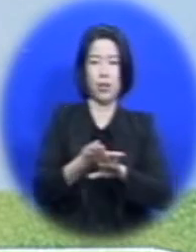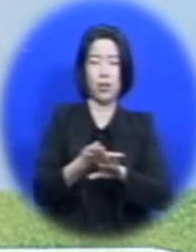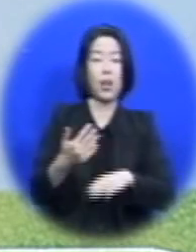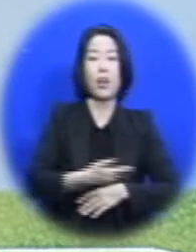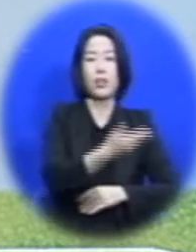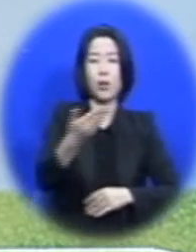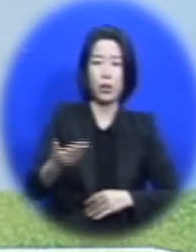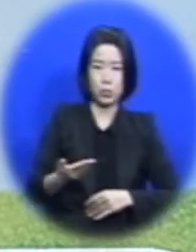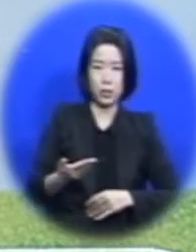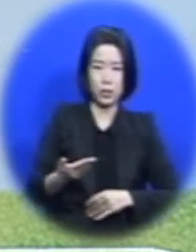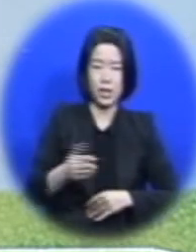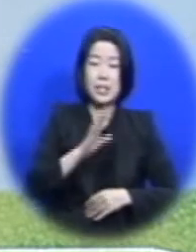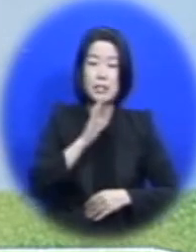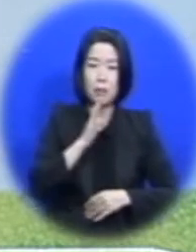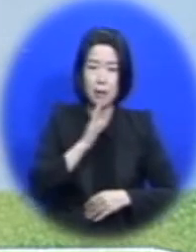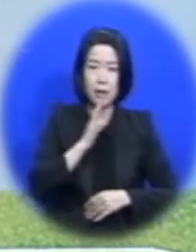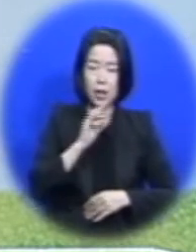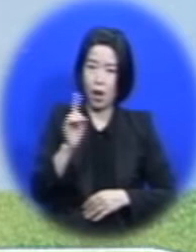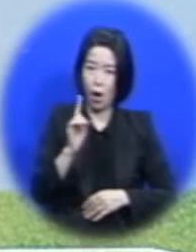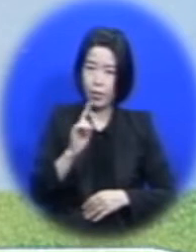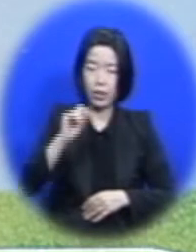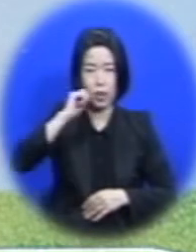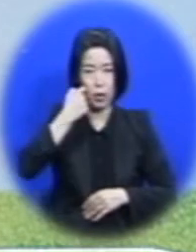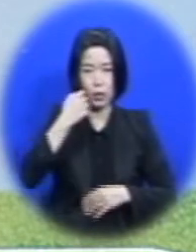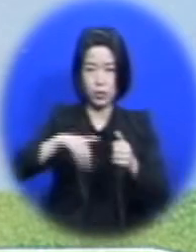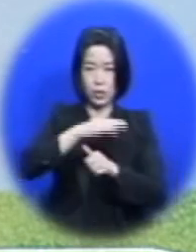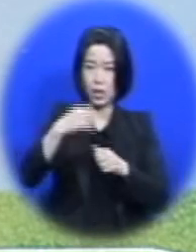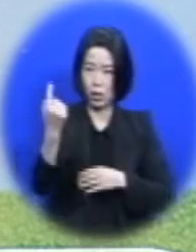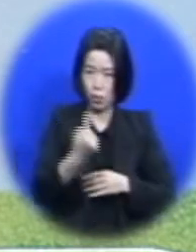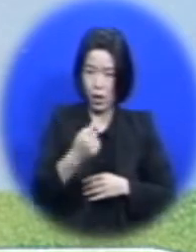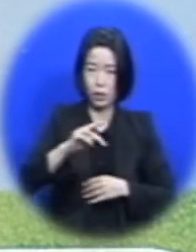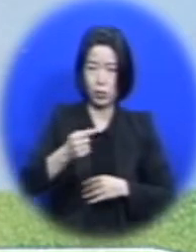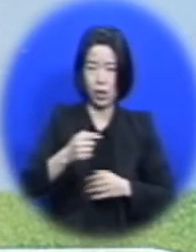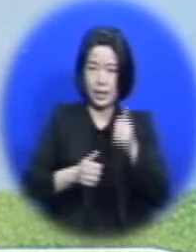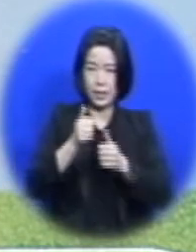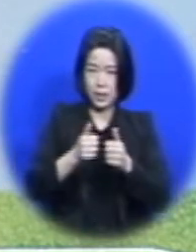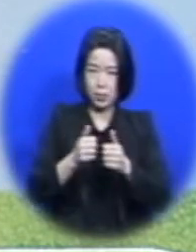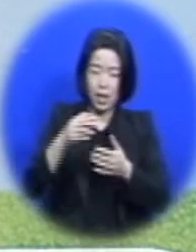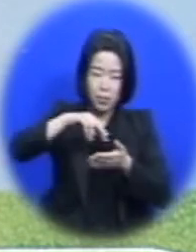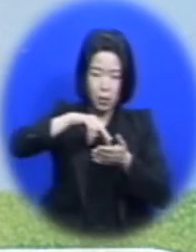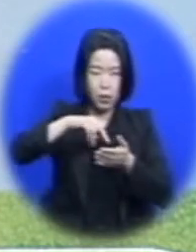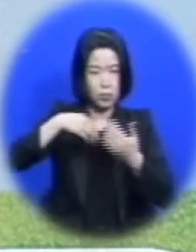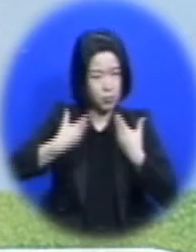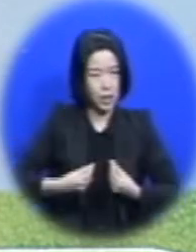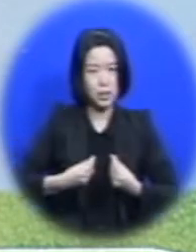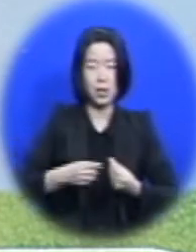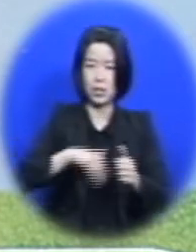여러분 여러분들은 정말 어떤 어려운 상황이 와 시 엄마의 낙심할 상황이 왔는데